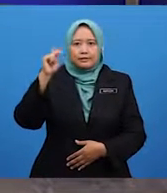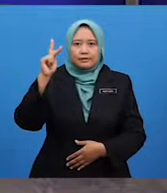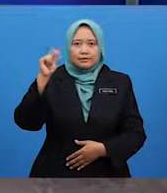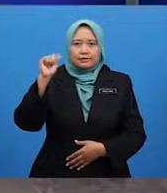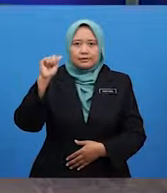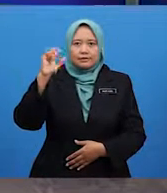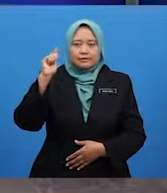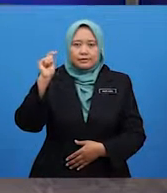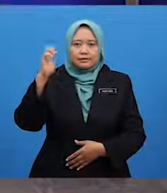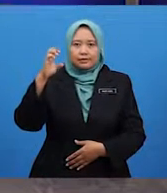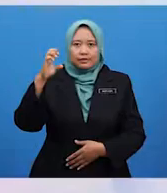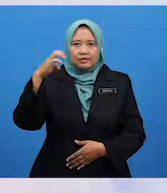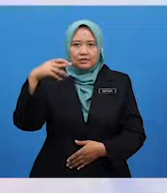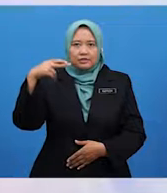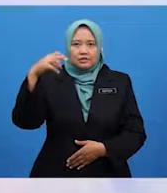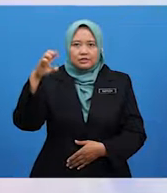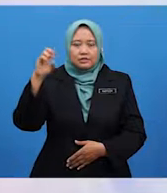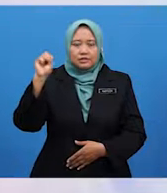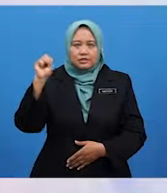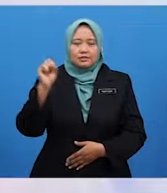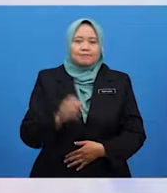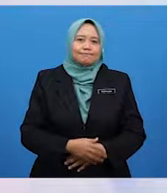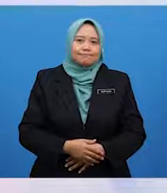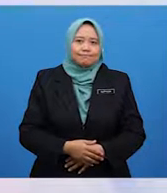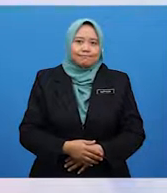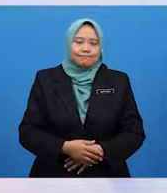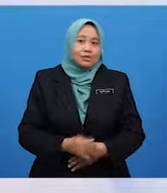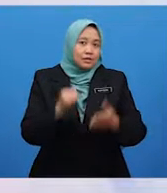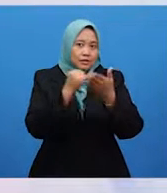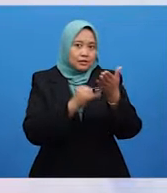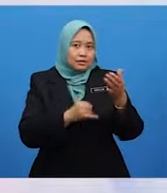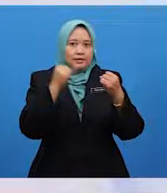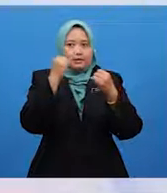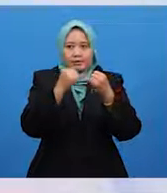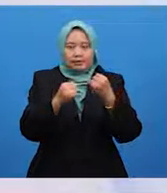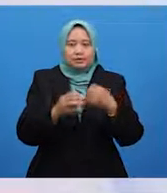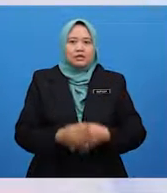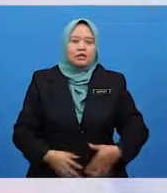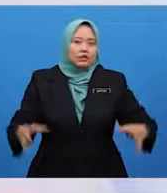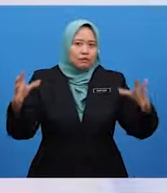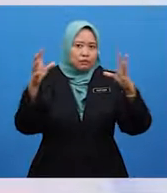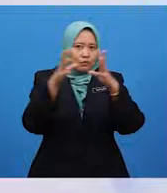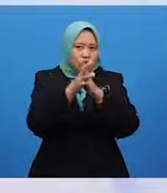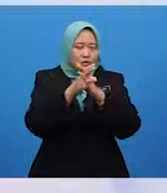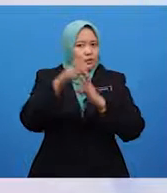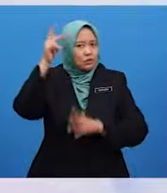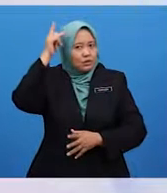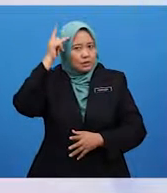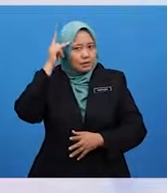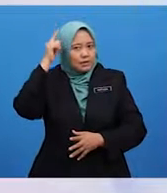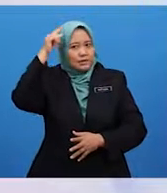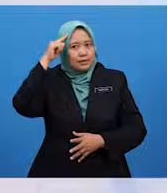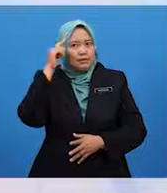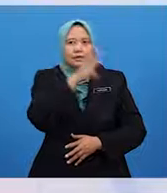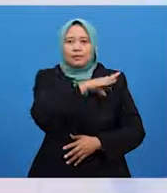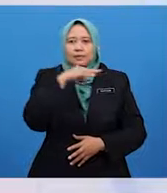Dia dah datang jadi medali dah. Alhamdulillah. Baiklah, lakaran akhir ini adalah daripada gabungan idea yang paling awal harus dilakukan oleh